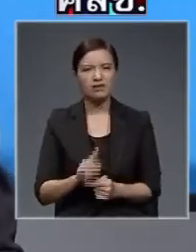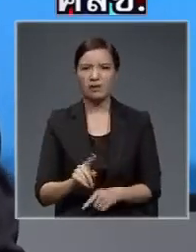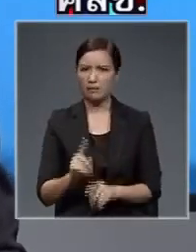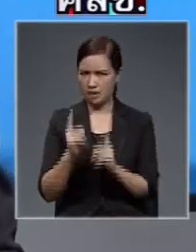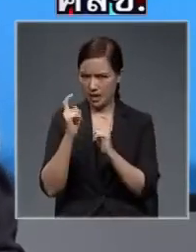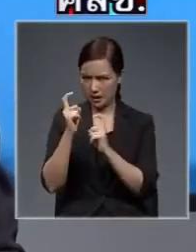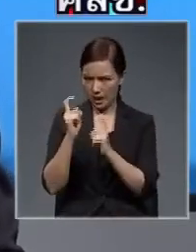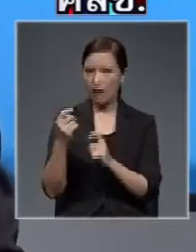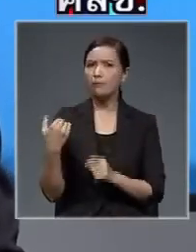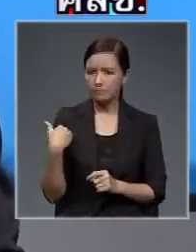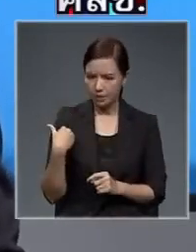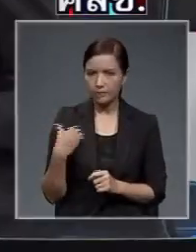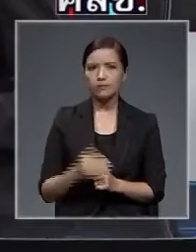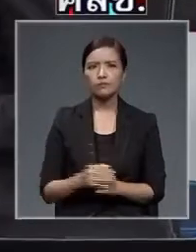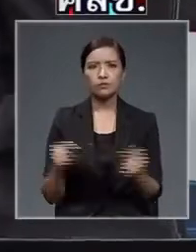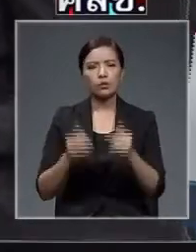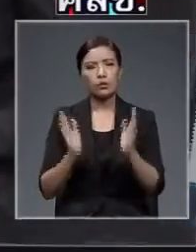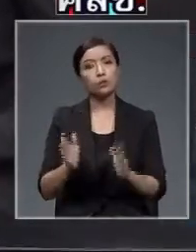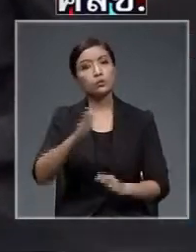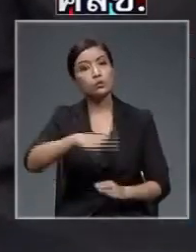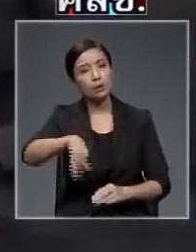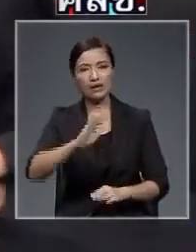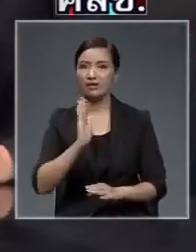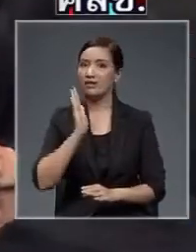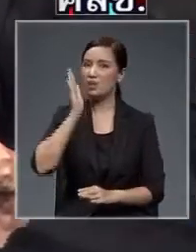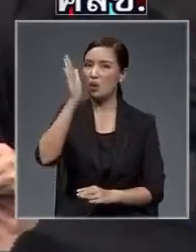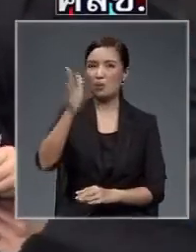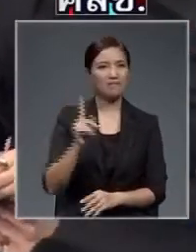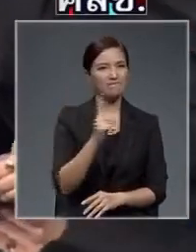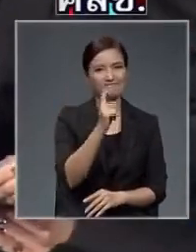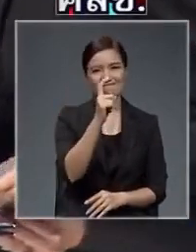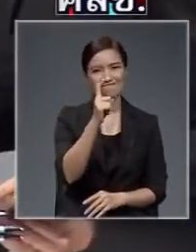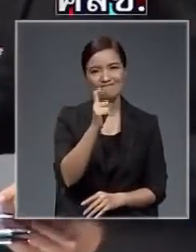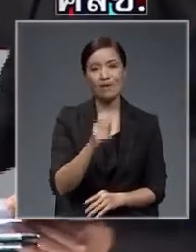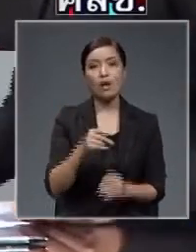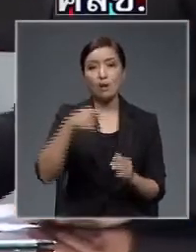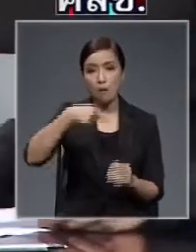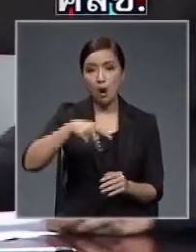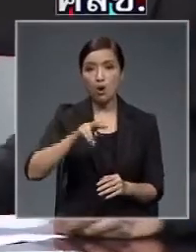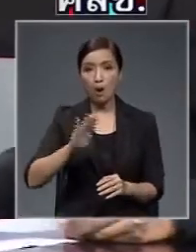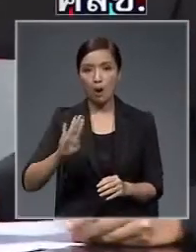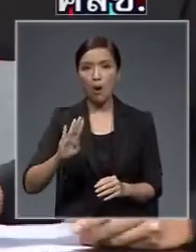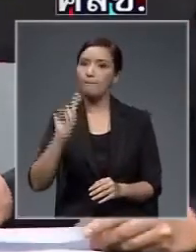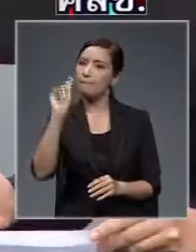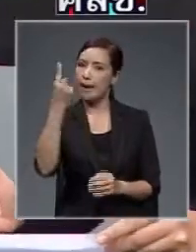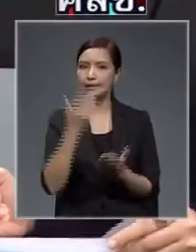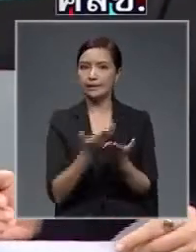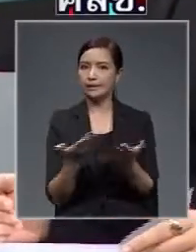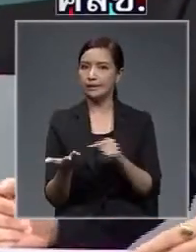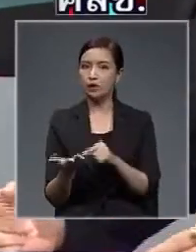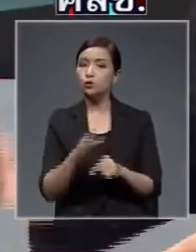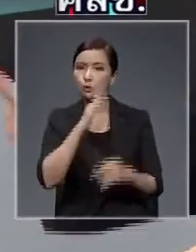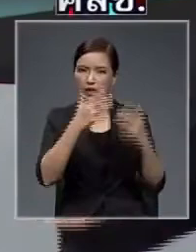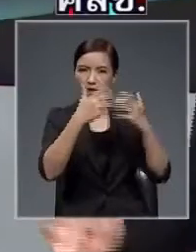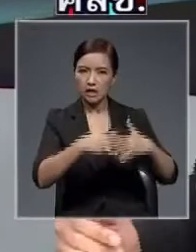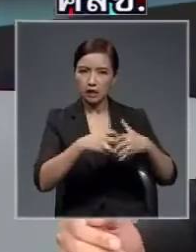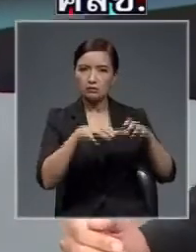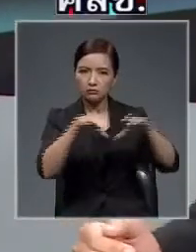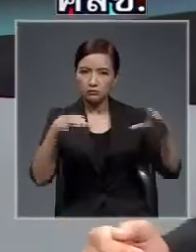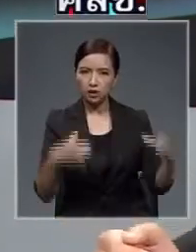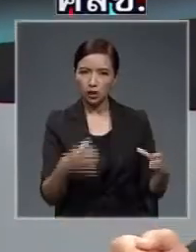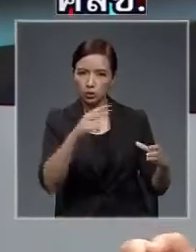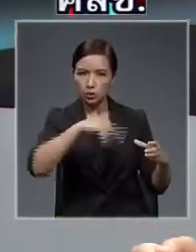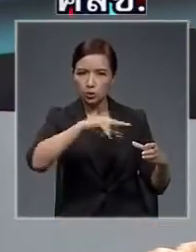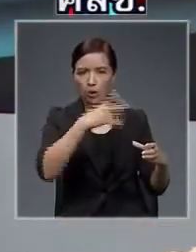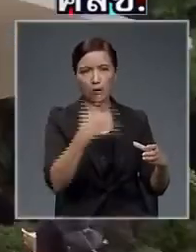ช้หรือว่าผู้บริโภคได้แต่ว่าหลังจากนี้คือไม่ได้แล้ว ไม่ได้แล้วค่ะ ก็คือจะต้องเปลี่ยนใหม่นะคะ ค่ะใช่ค่ะ ทีนี้อีกเรื่องนึงที่ดูเ